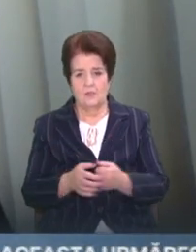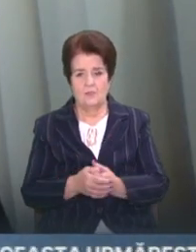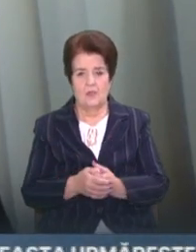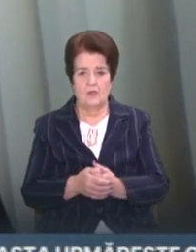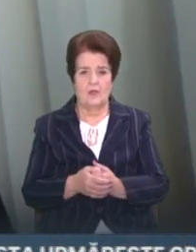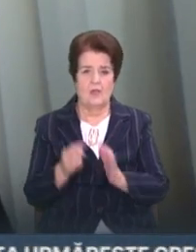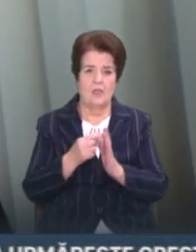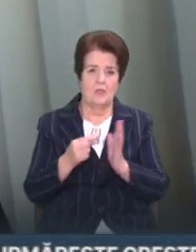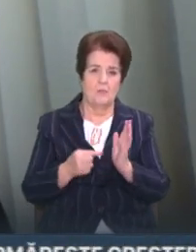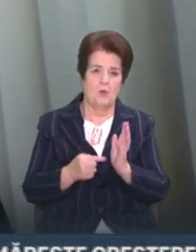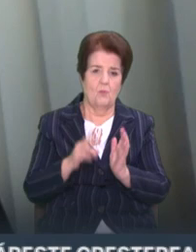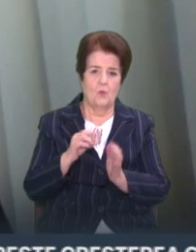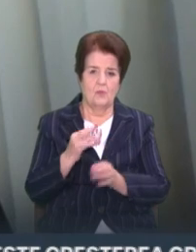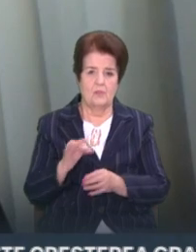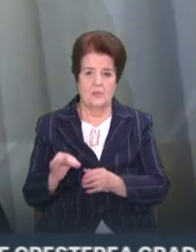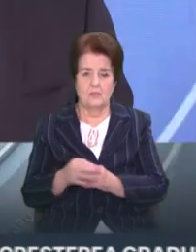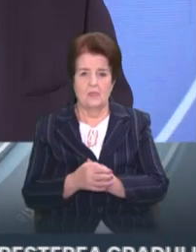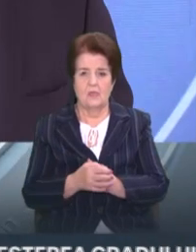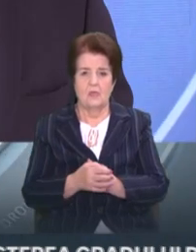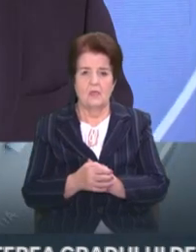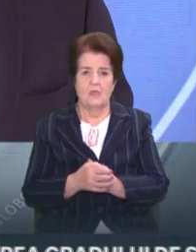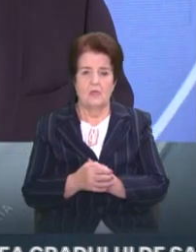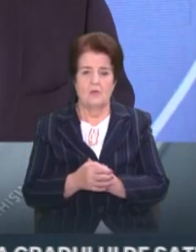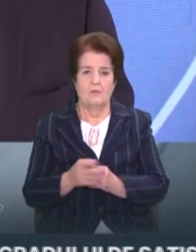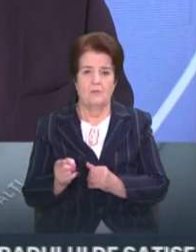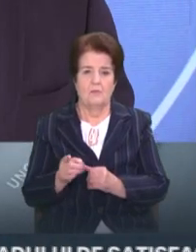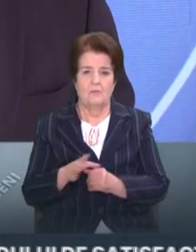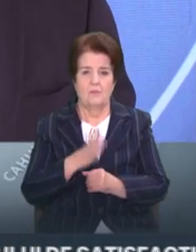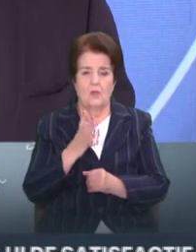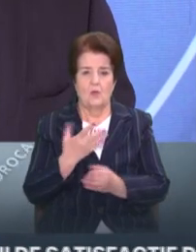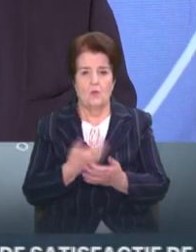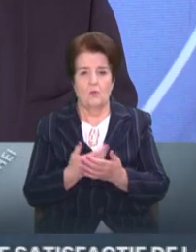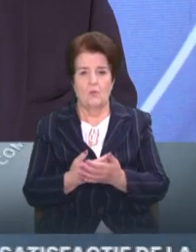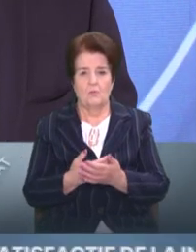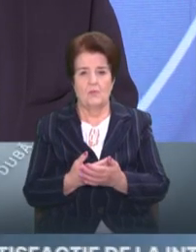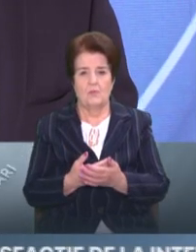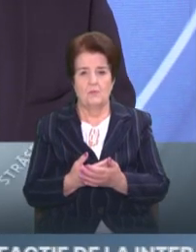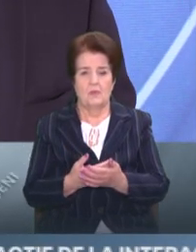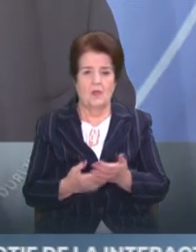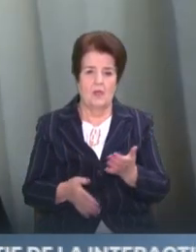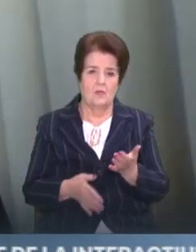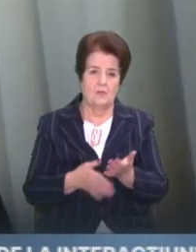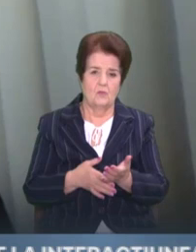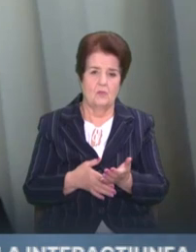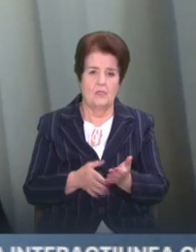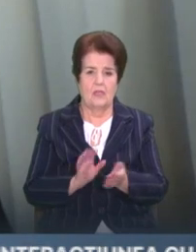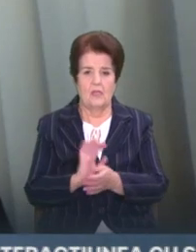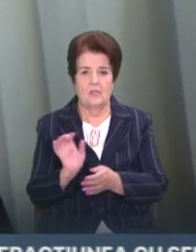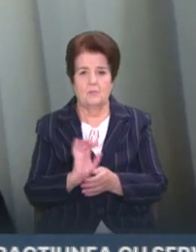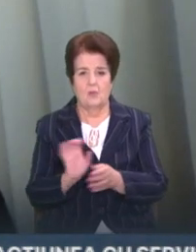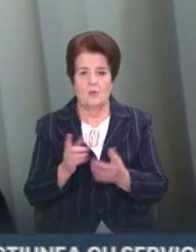este limitat la moment. Pentru a soluționa problema dată, sunt necesare ajustări, modificări și eforturi